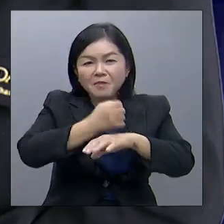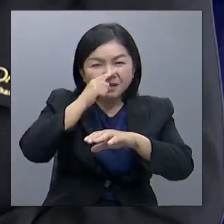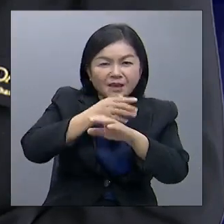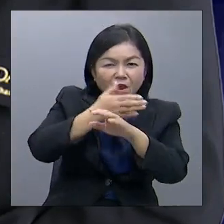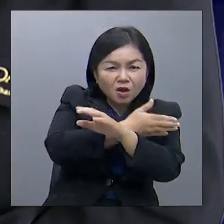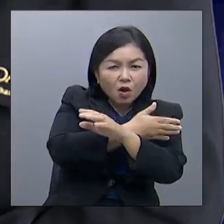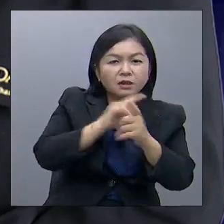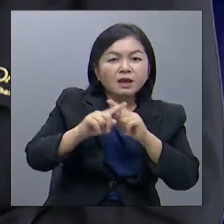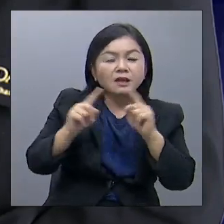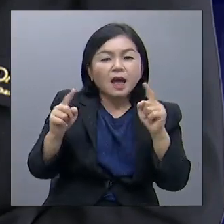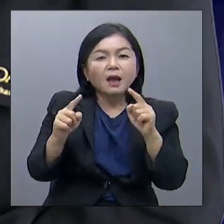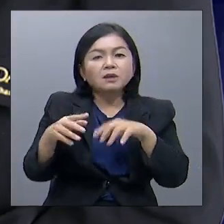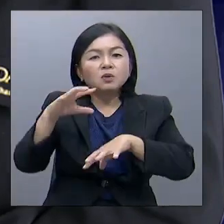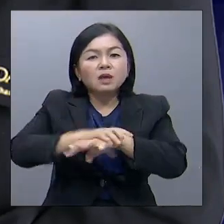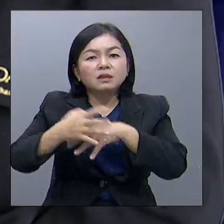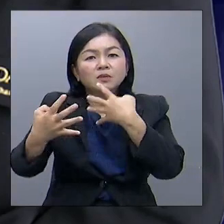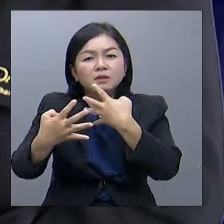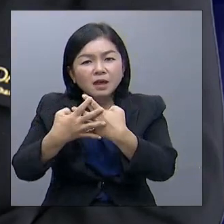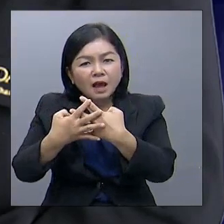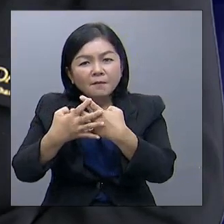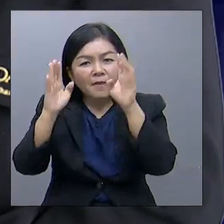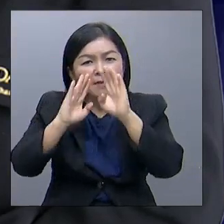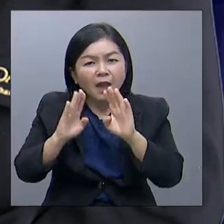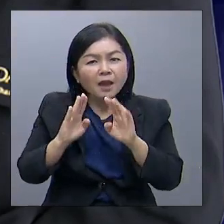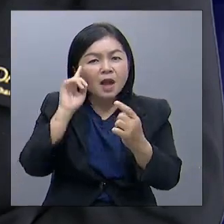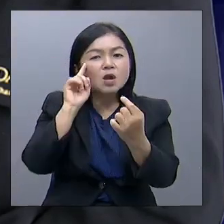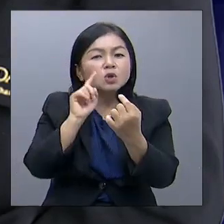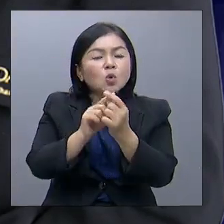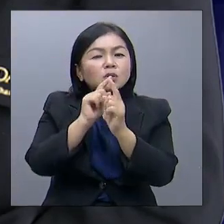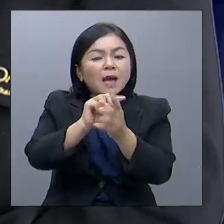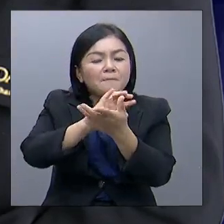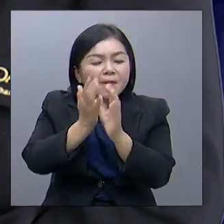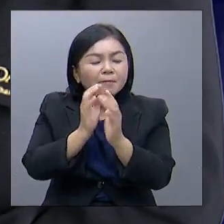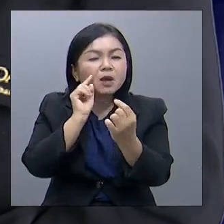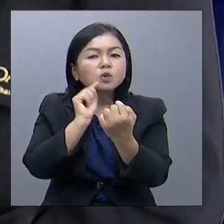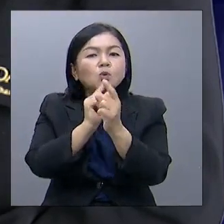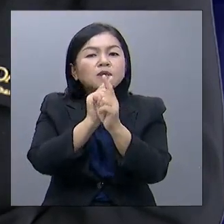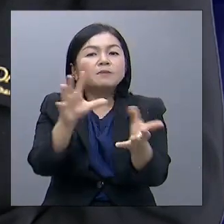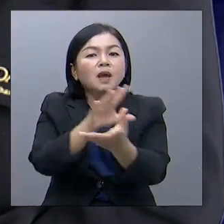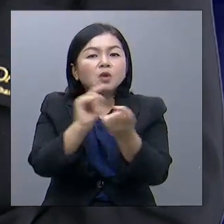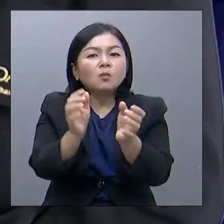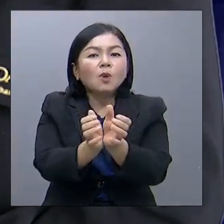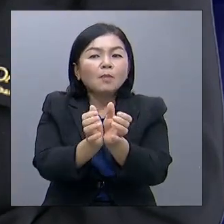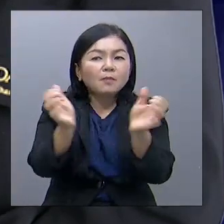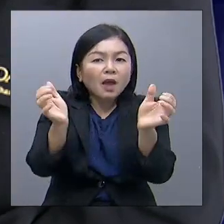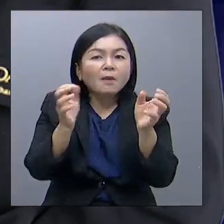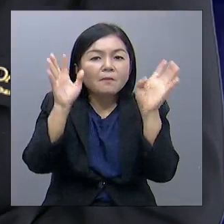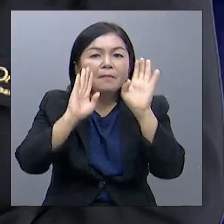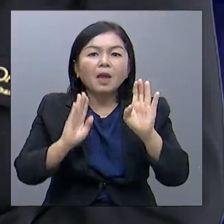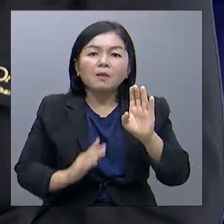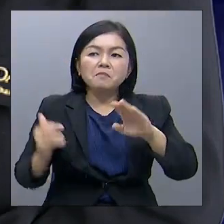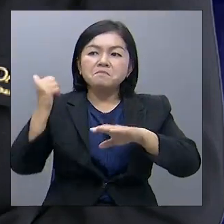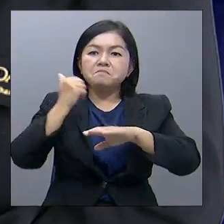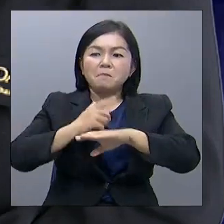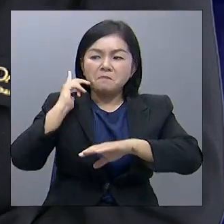หลังพรรโทษก็ยังมีแต่จะปรับเปลี่ยนให้สอดรับกับสถานะที่เป็นอยู่และหลังพ้นโทษจะขยายบารมีนั้น